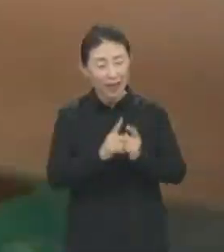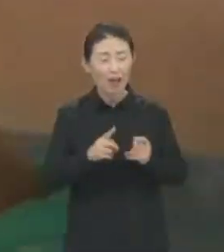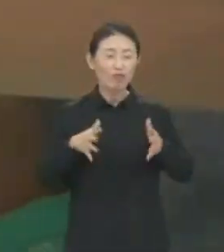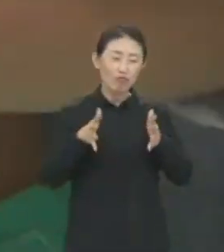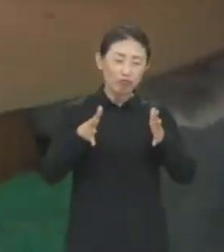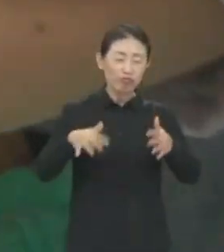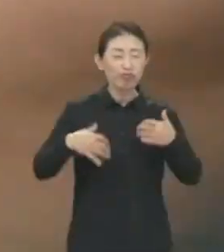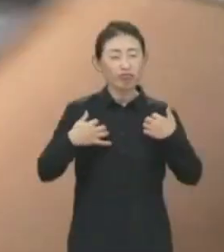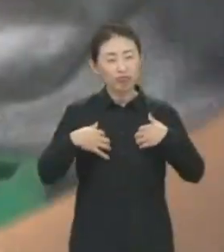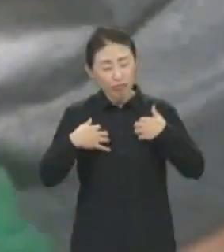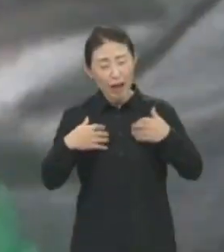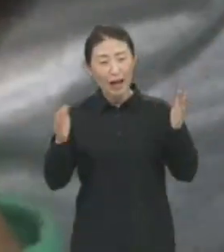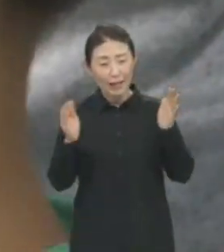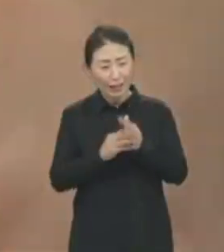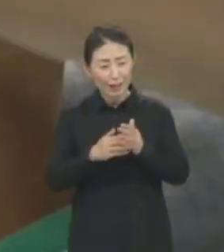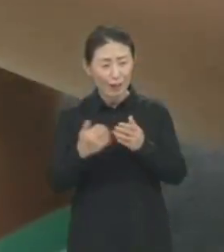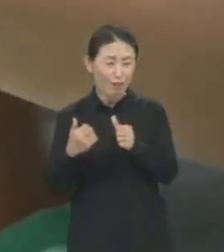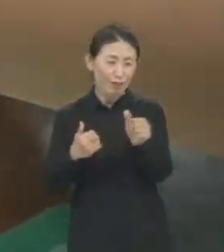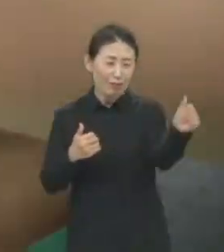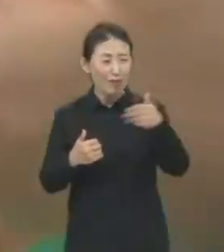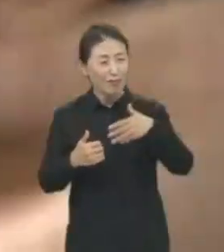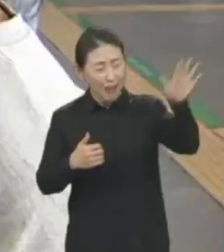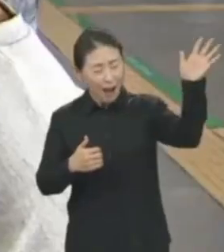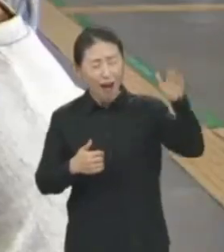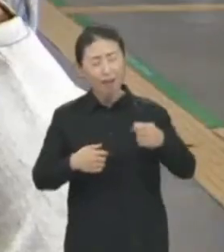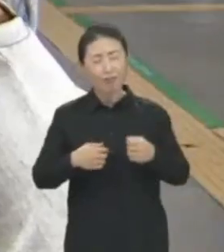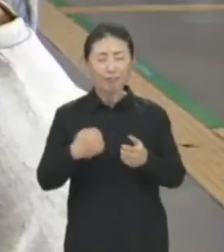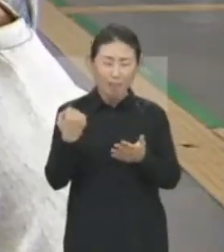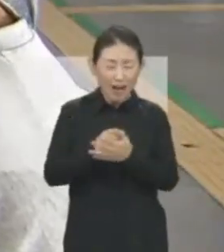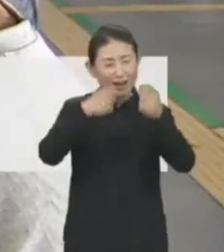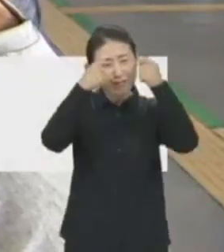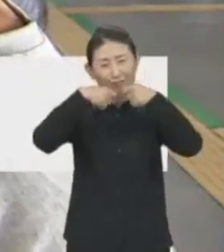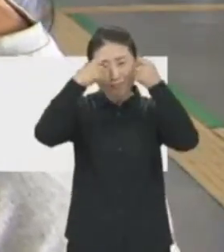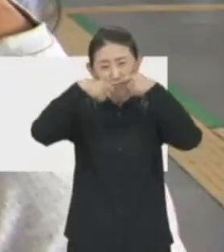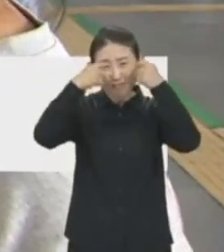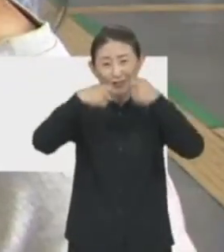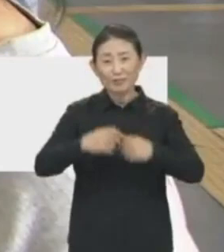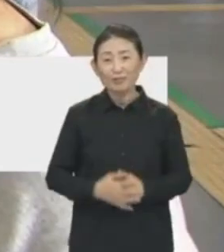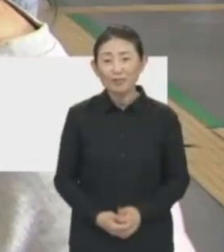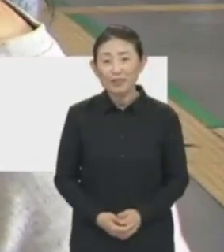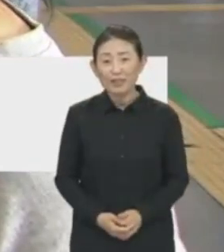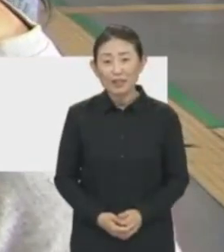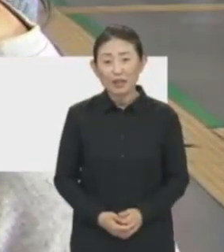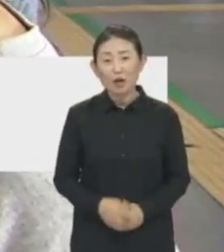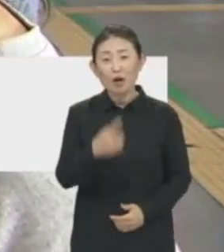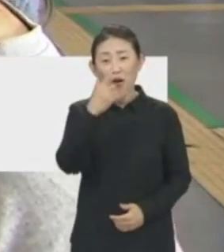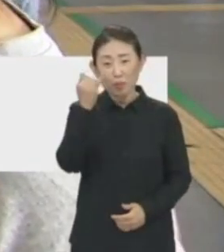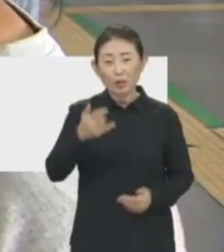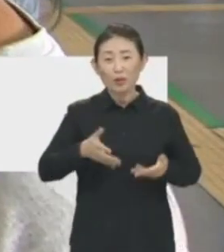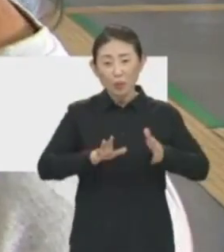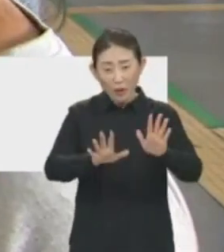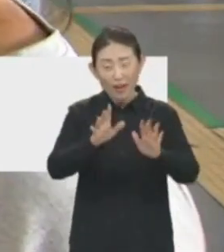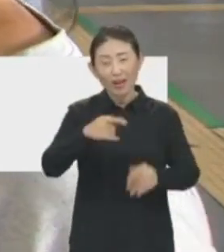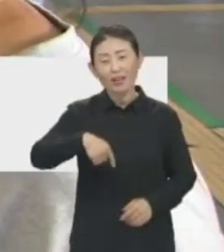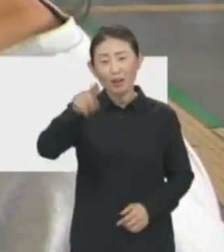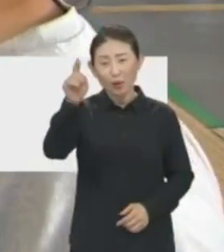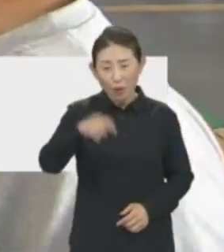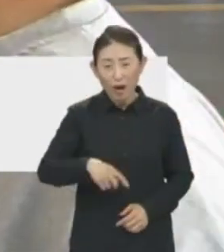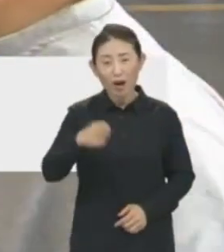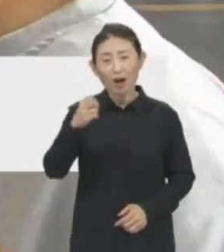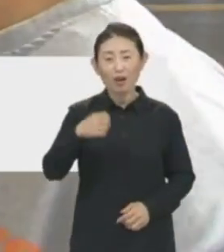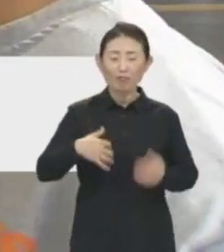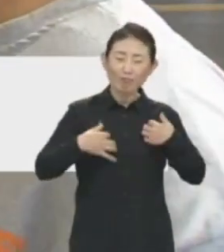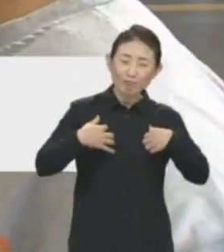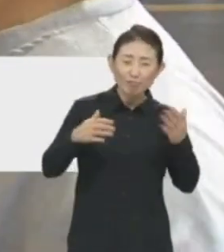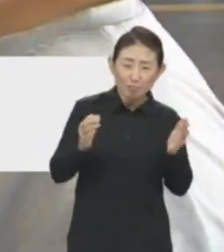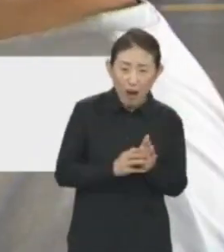아쉬워 눈물을 한가득 머금었습니다. 어머니 고향도 다녀오고 즐겁게 좀 보냈었는데 또 이렇게 딱 다시 헤어지고 하니까 많이